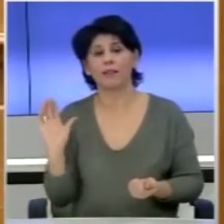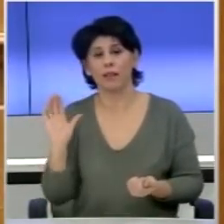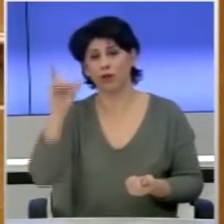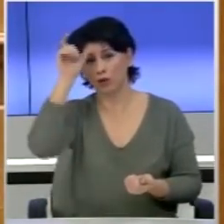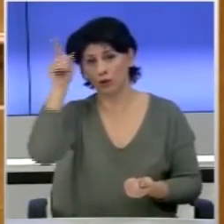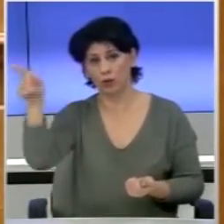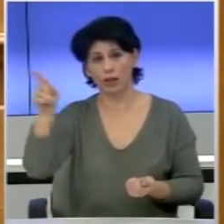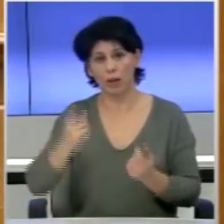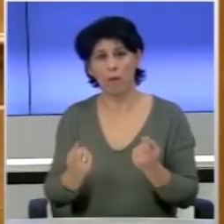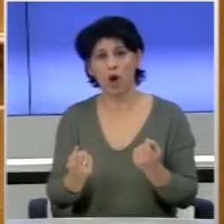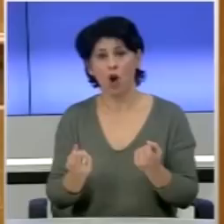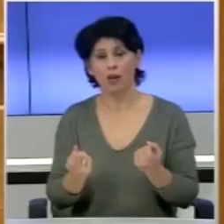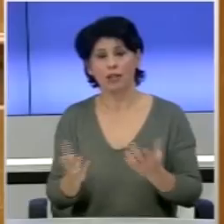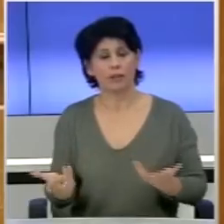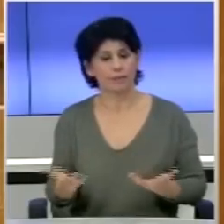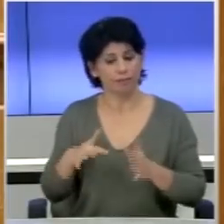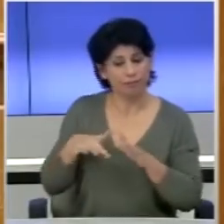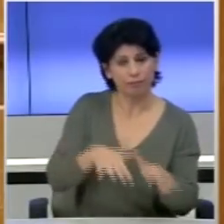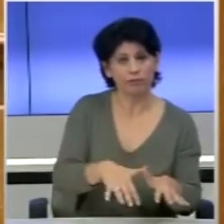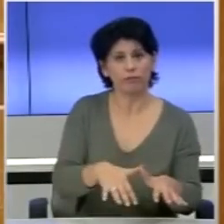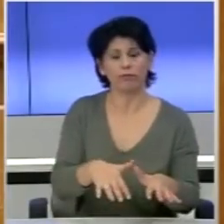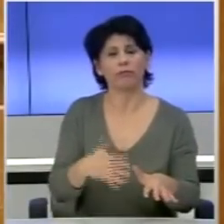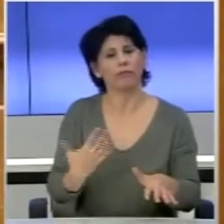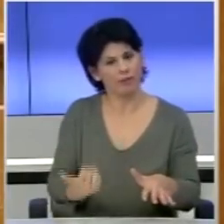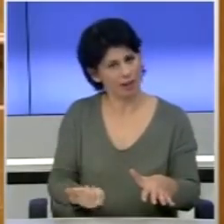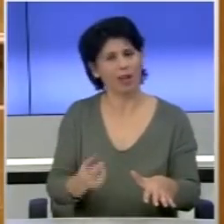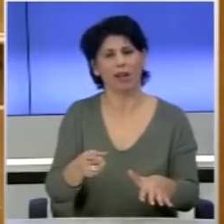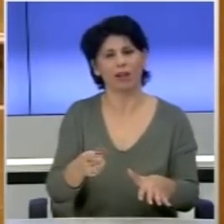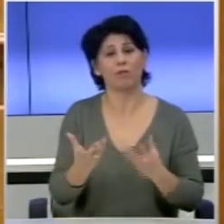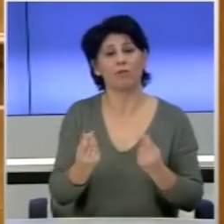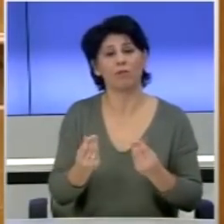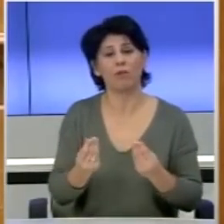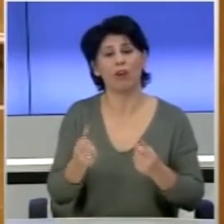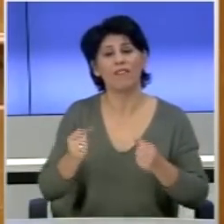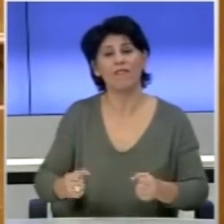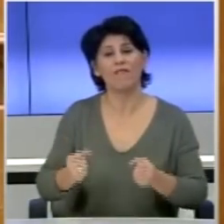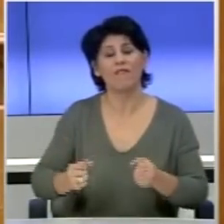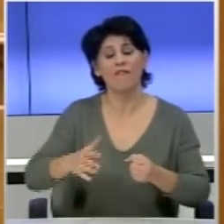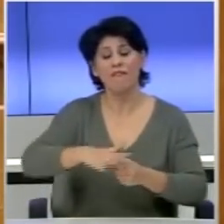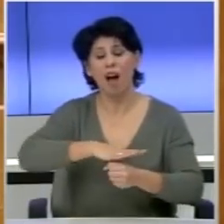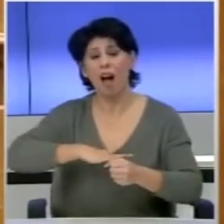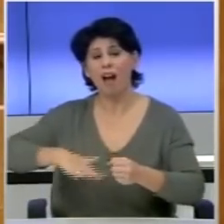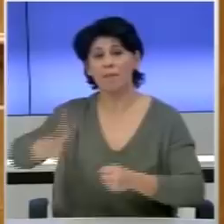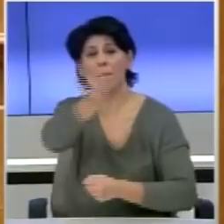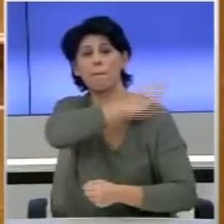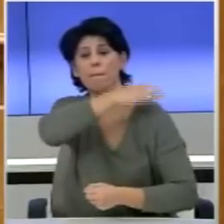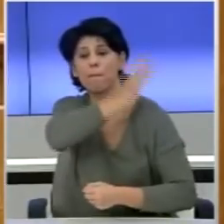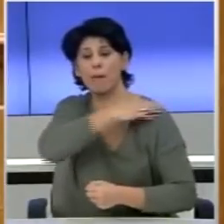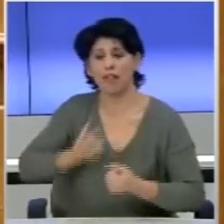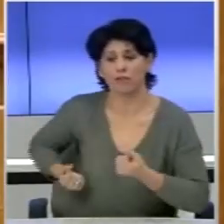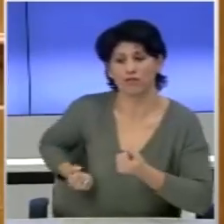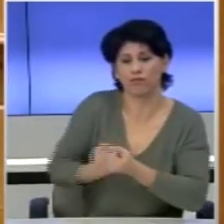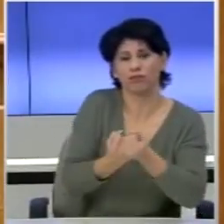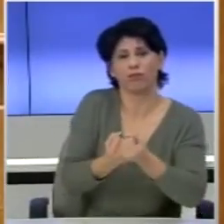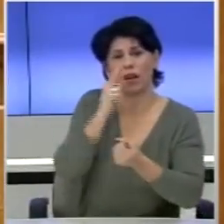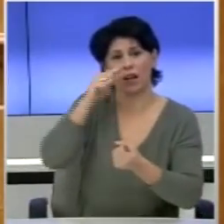η τουρκική προκλητικότητα και επιθετικότητα έχει πολύ γερές νατοϊκές πλάτες?